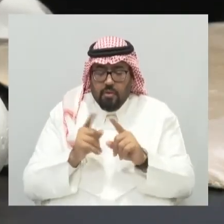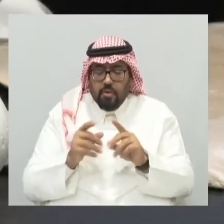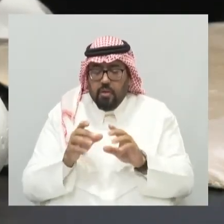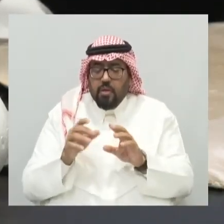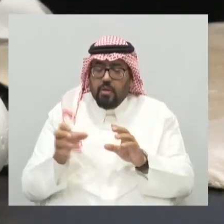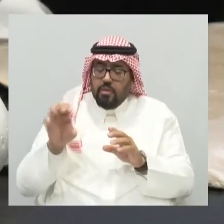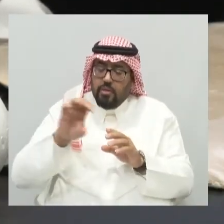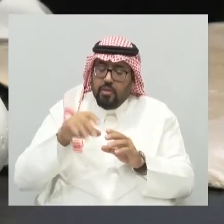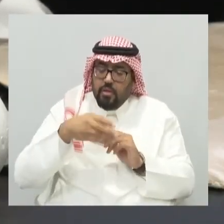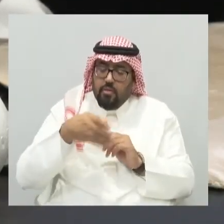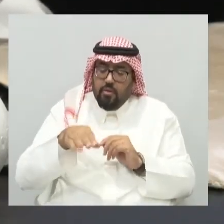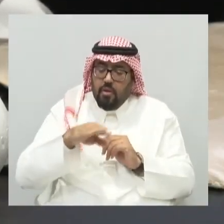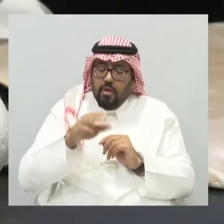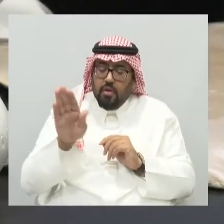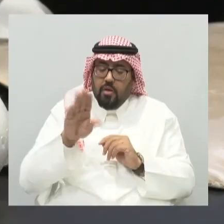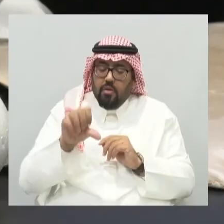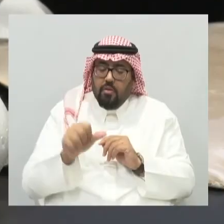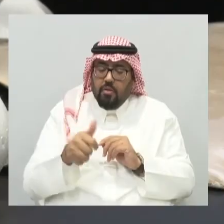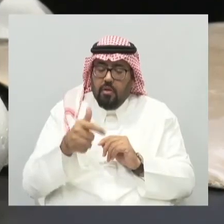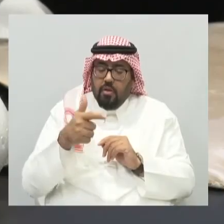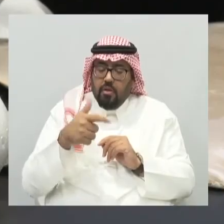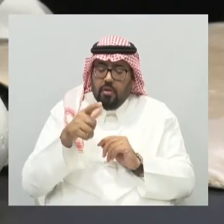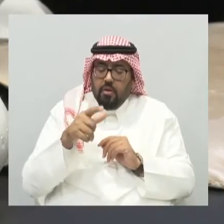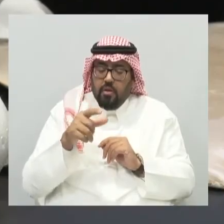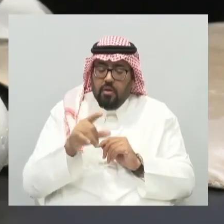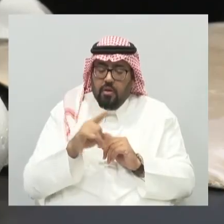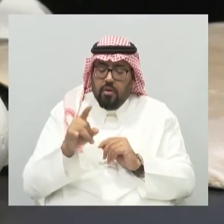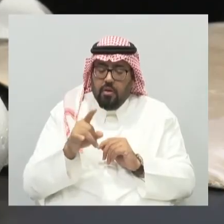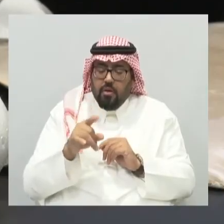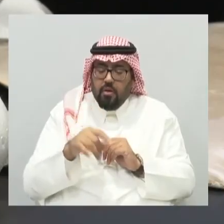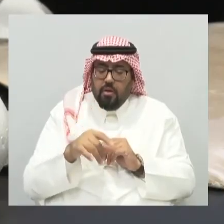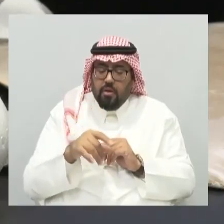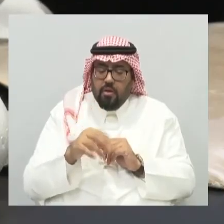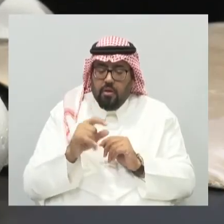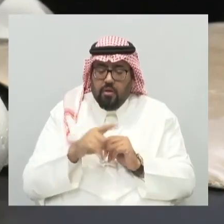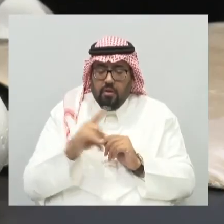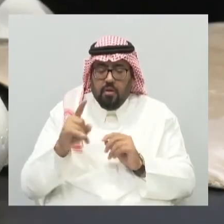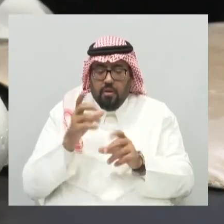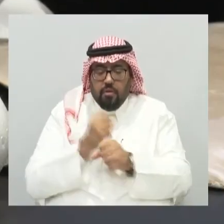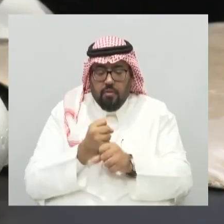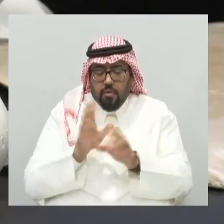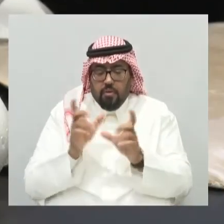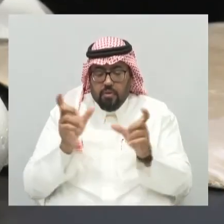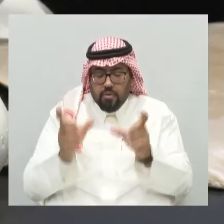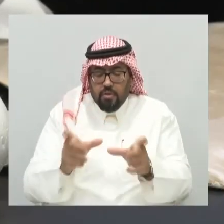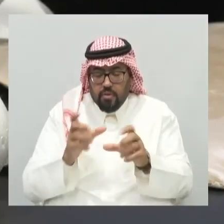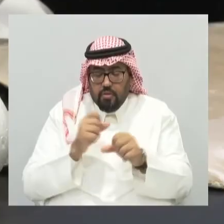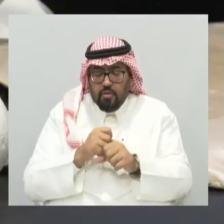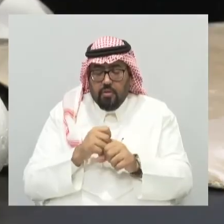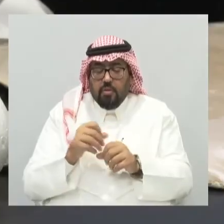ان السوائل لا تحافظ على شكلها تاخذ شكل